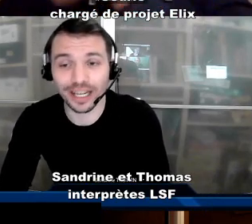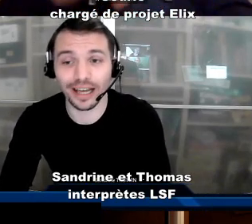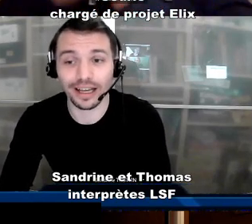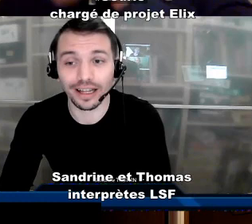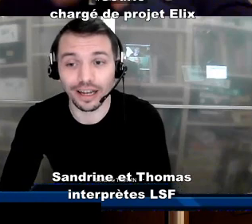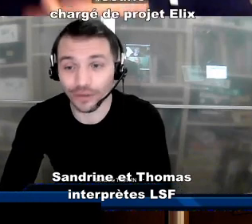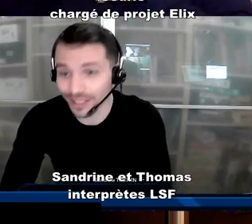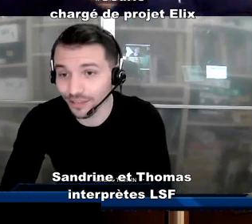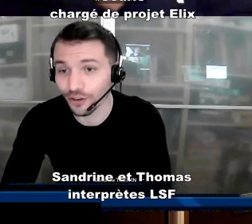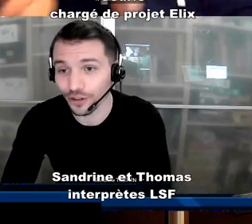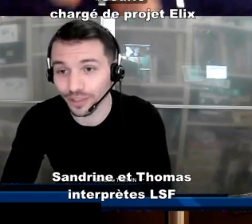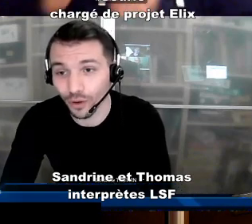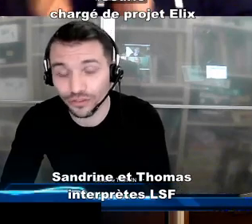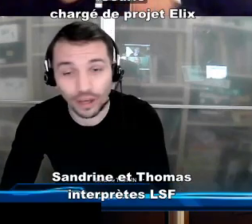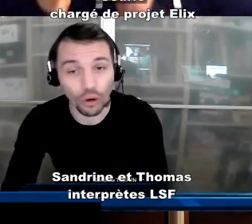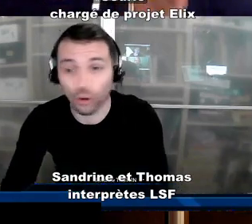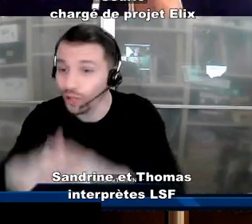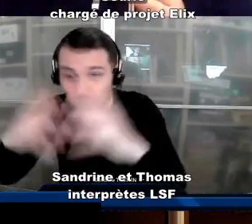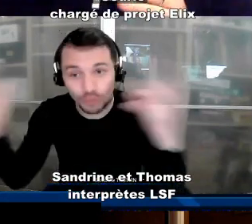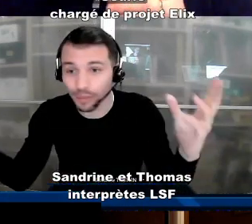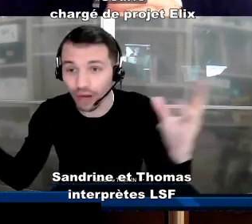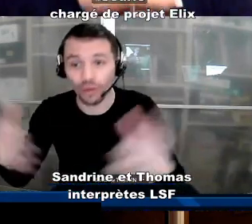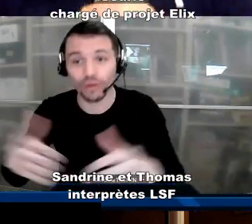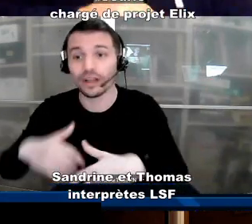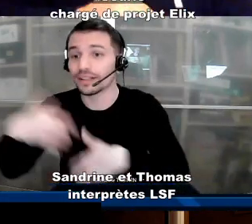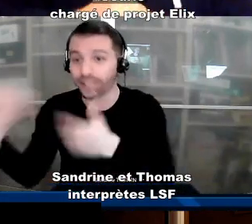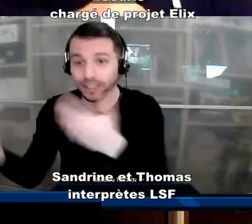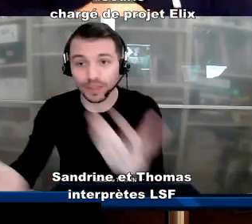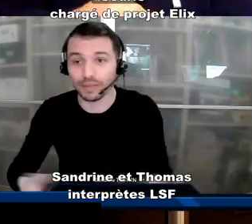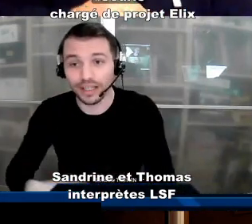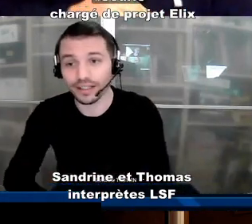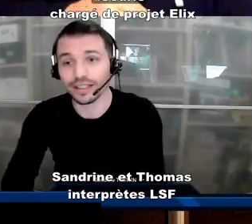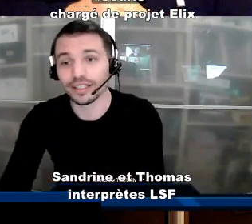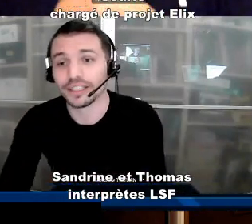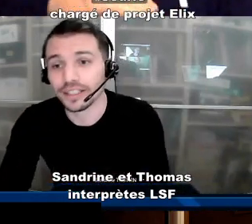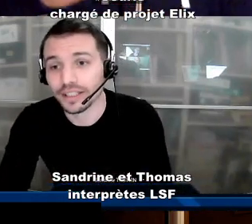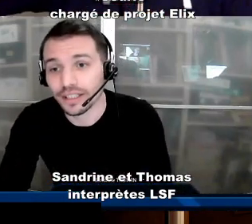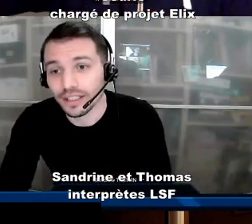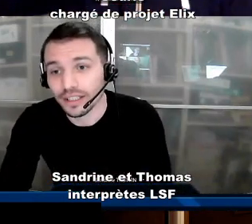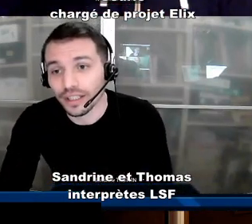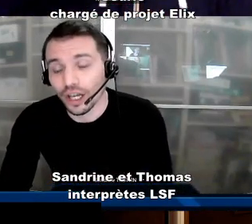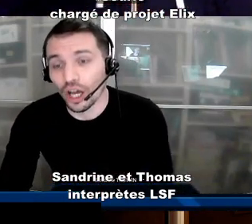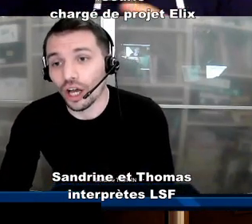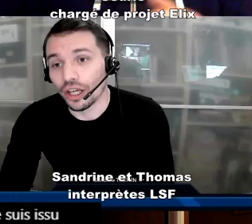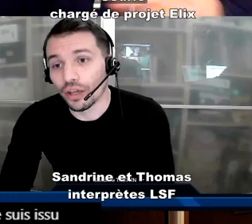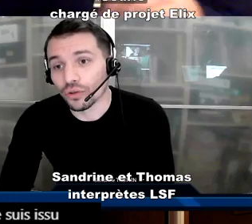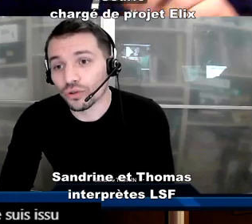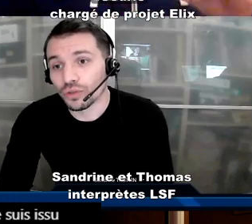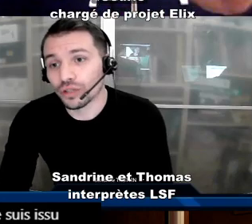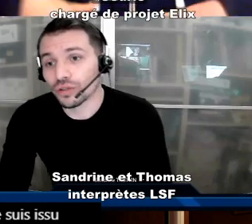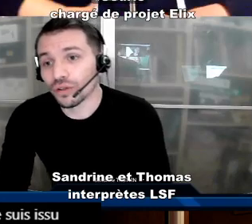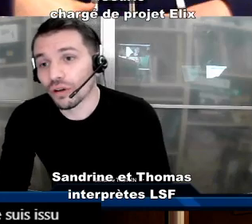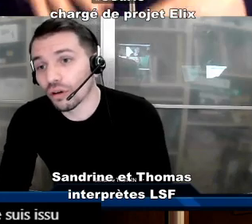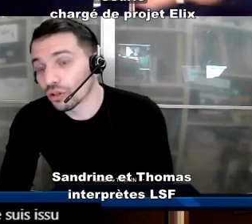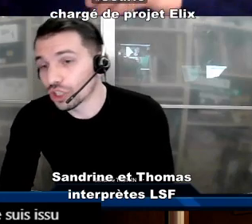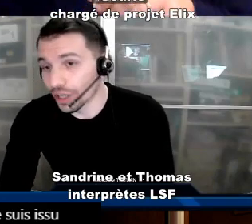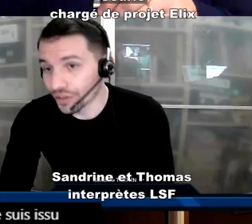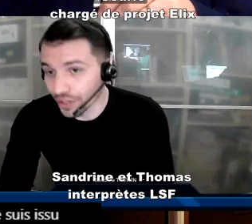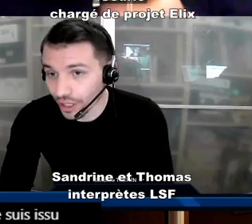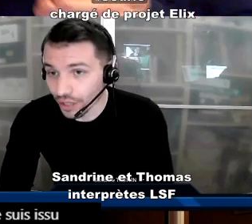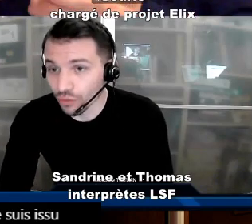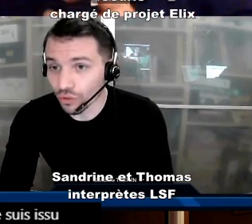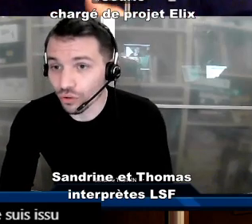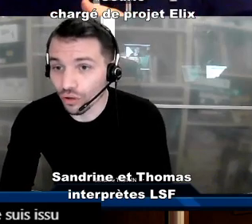J'ai appris la langue des signes forcément en regardant mes parents s'exprimer. Et ensuite,